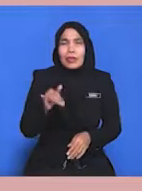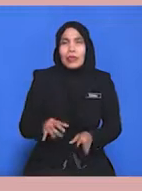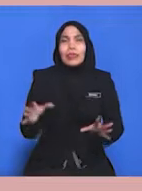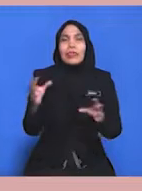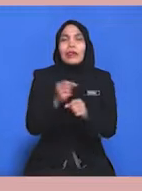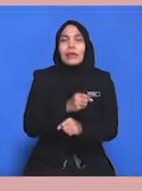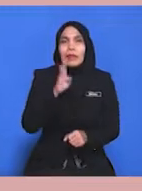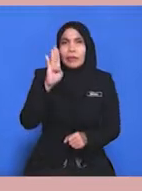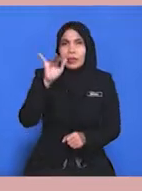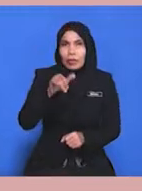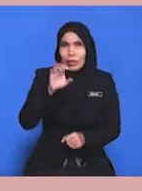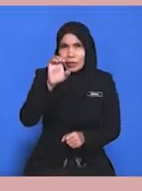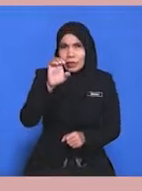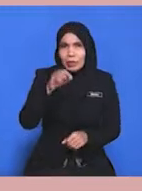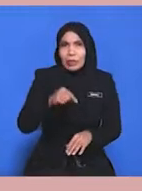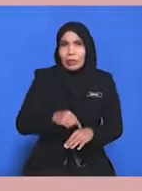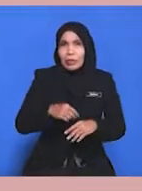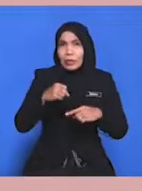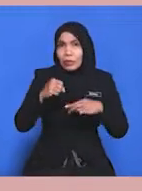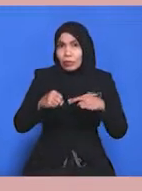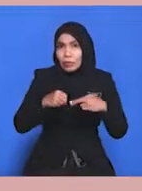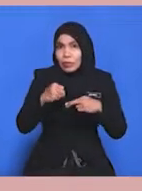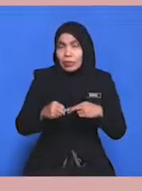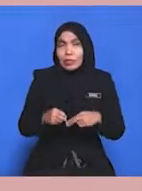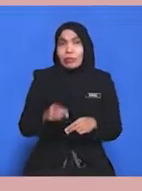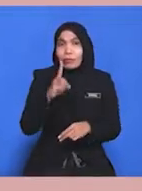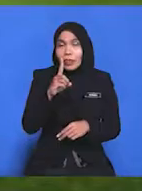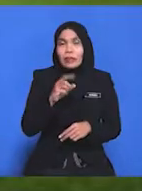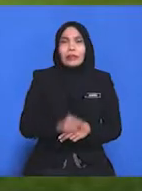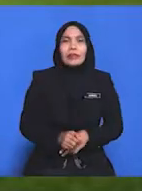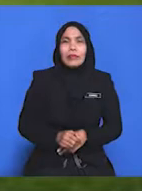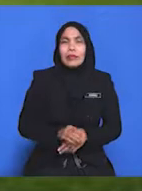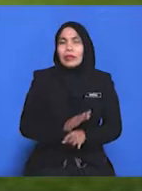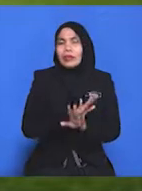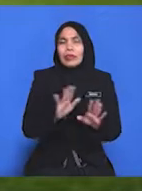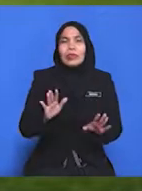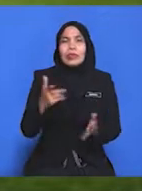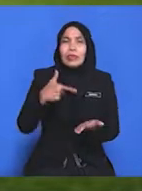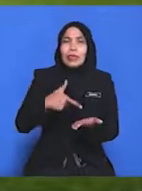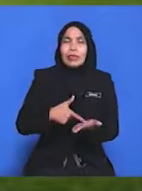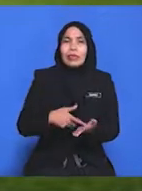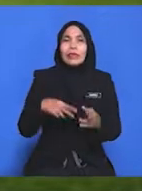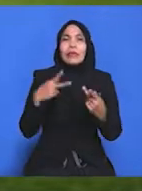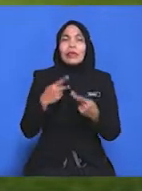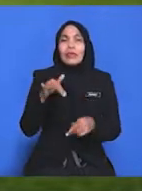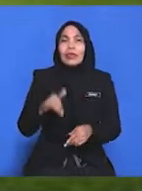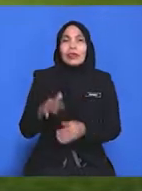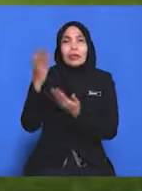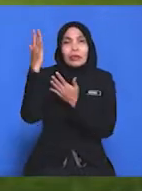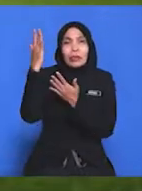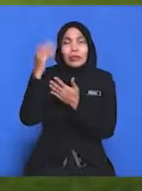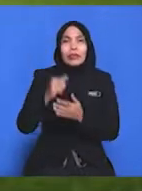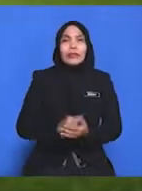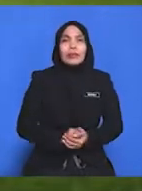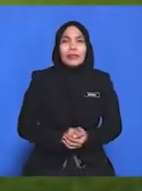Jadi, tiada lagi pasukan yang perlu menunggu. Semua pasukan akan bertanding di pusingan